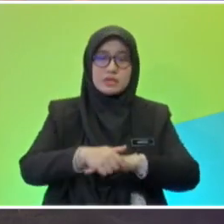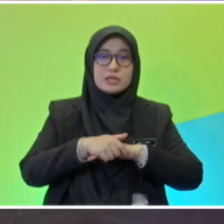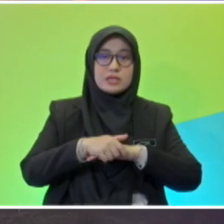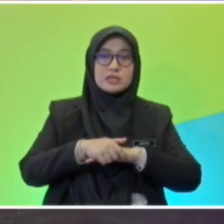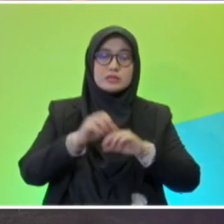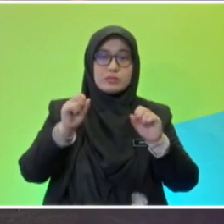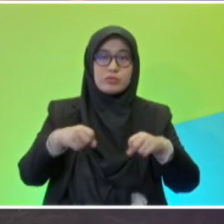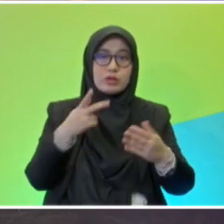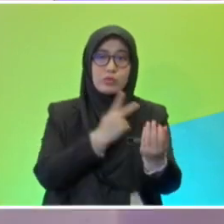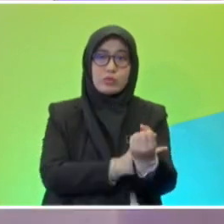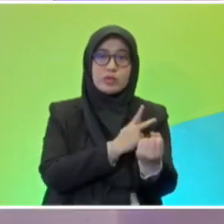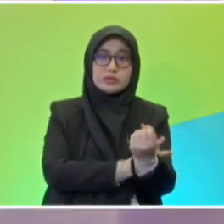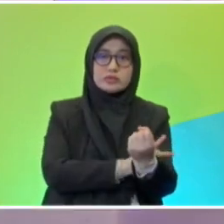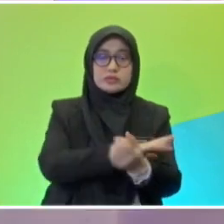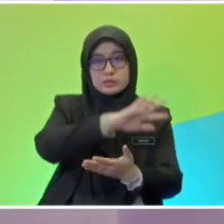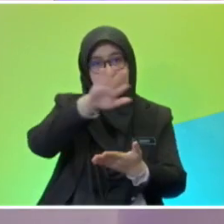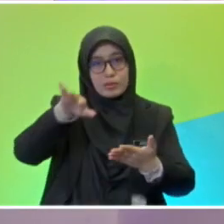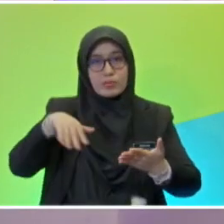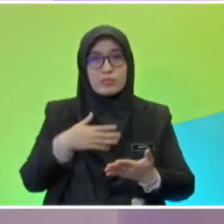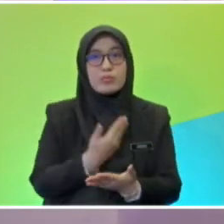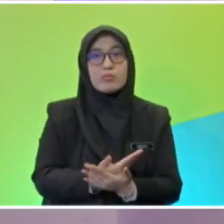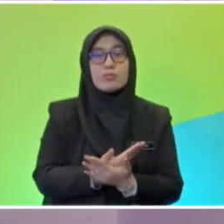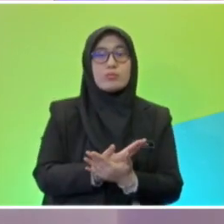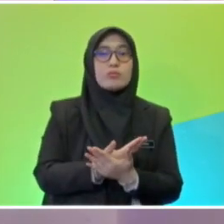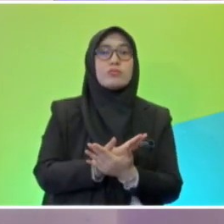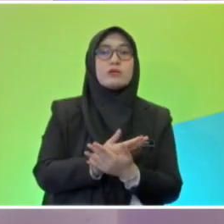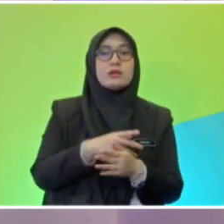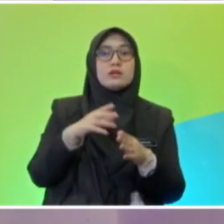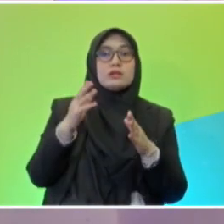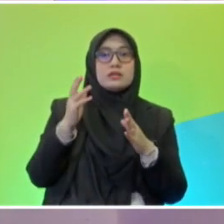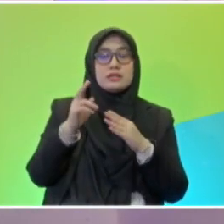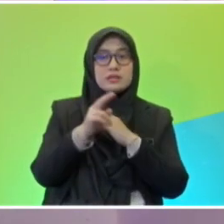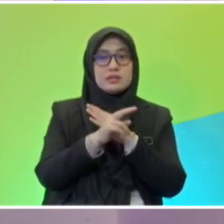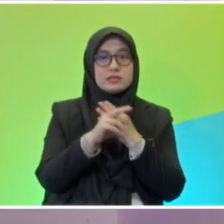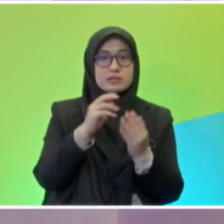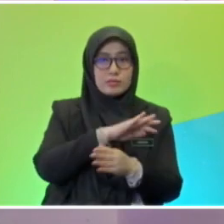yang menentang pemerintah sekarang tidak percaya hapus karena ada orang yang